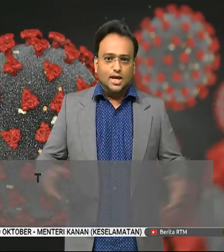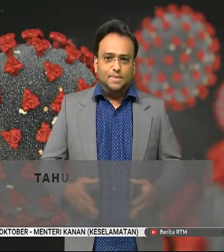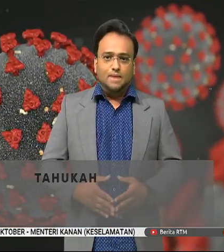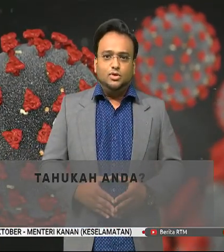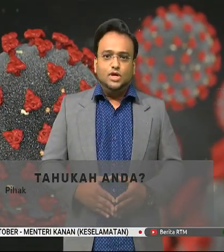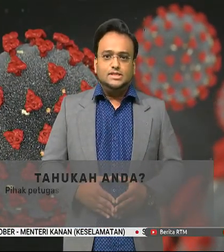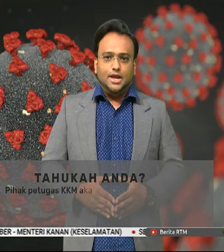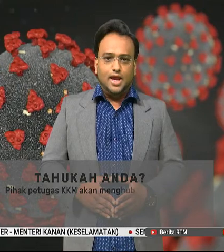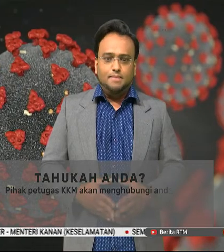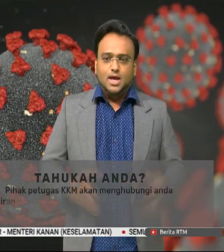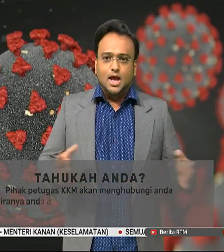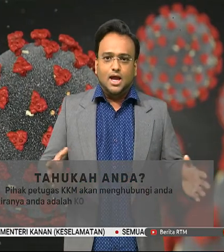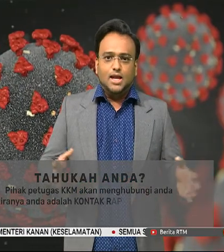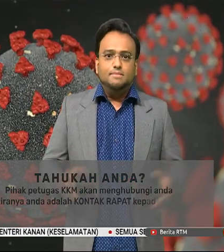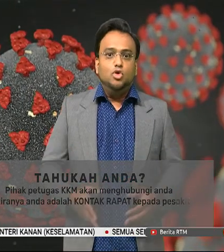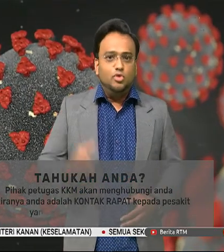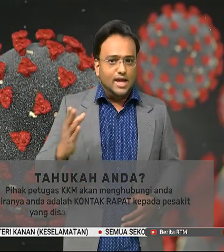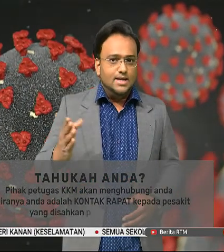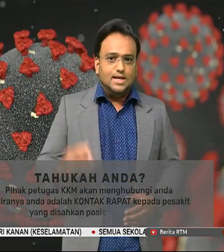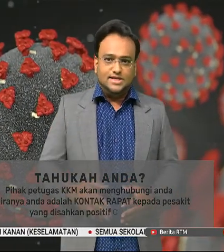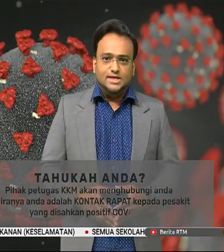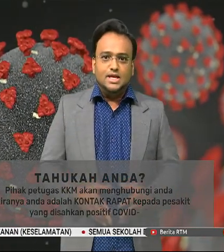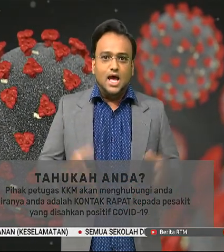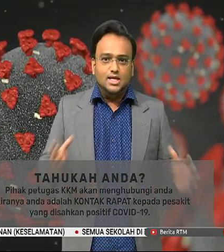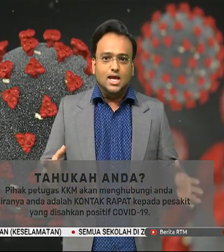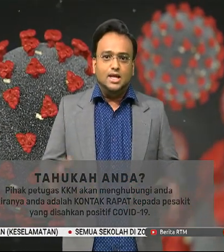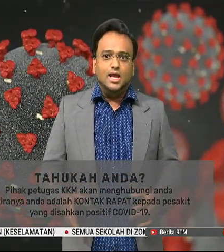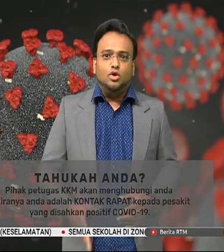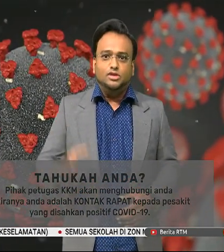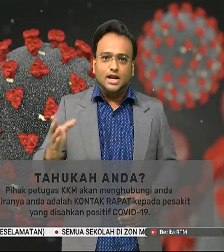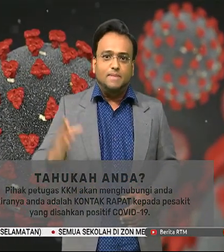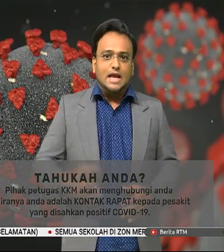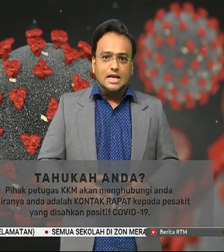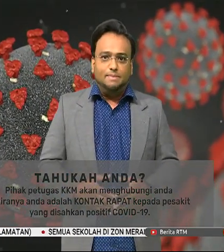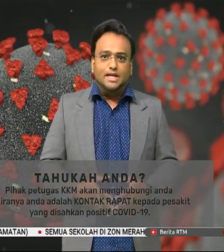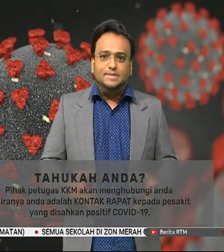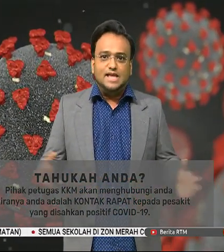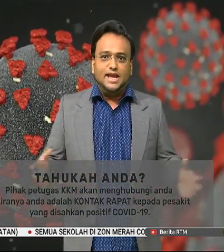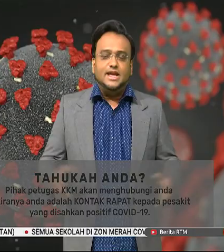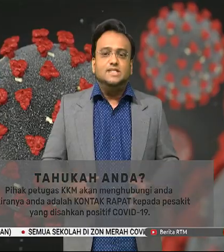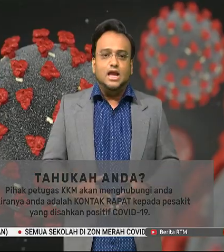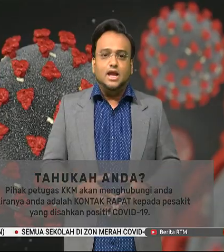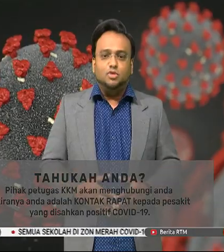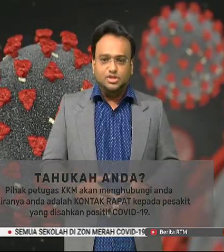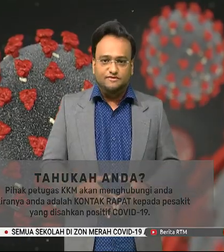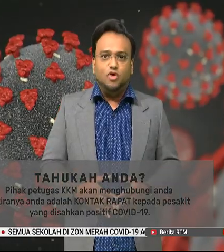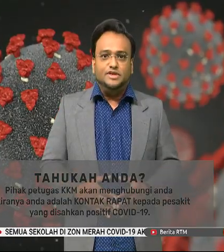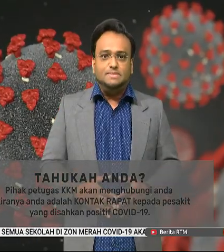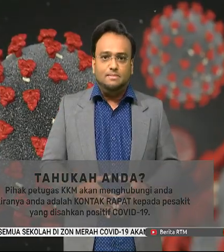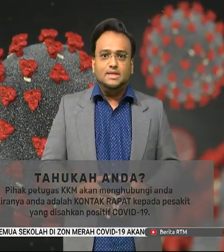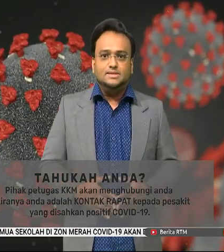Tahukah anda pihak petugas KKM akan menghubungi anda sekiranya anda adalah kontak rapat kepada pesakit yang disahkan